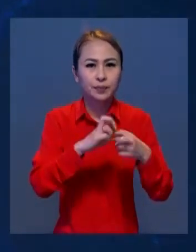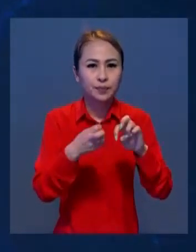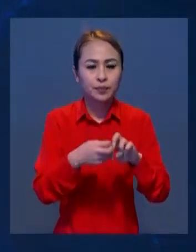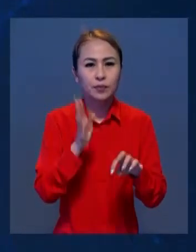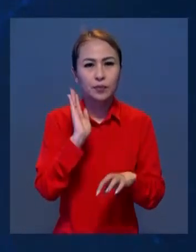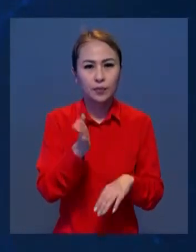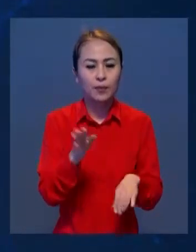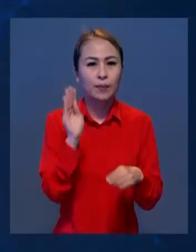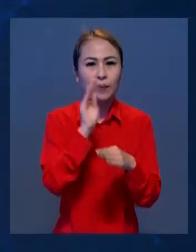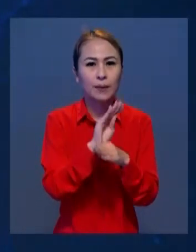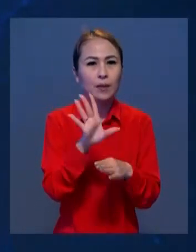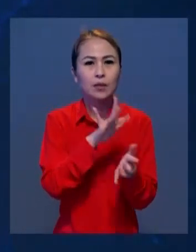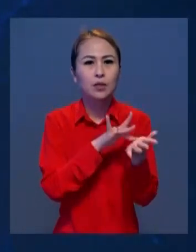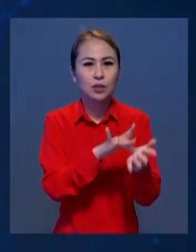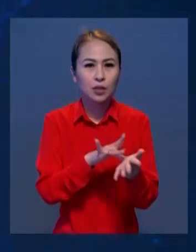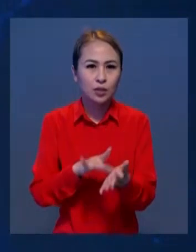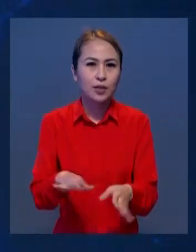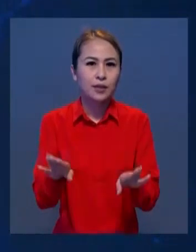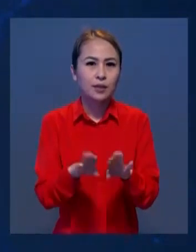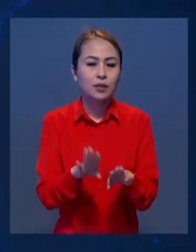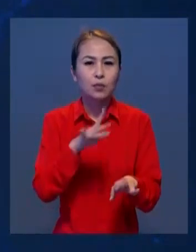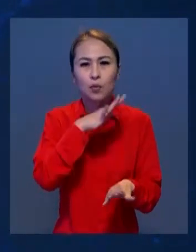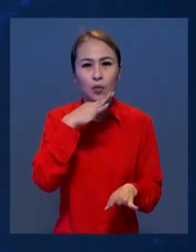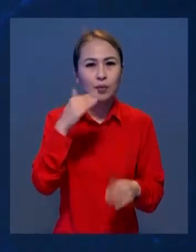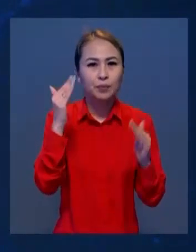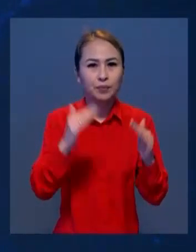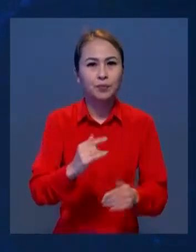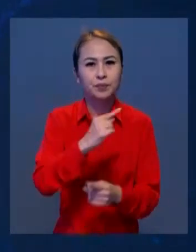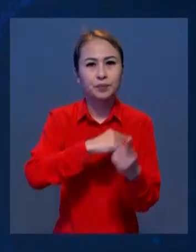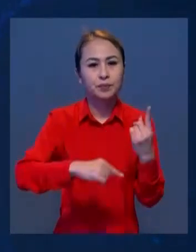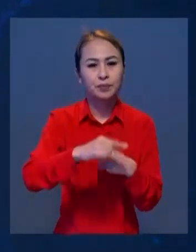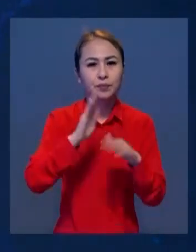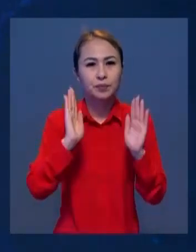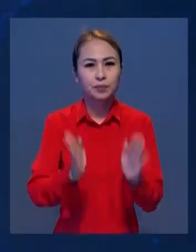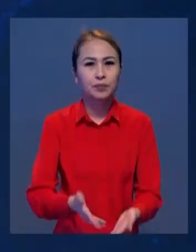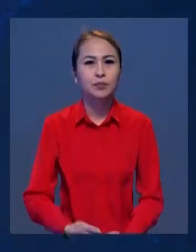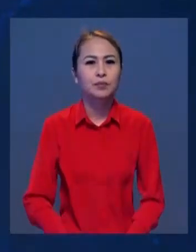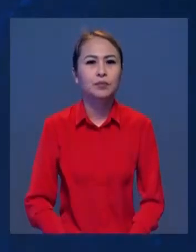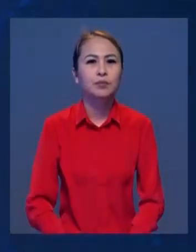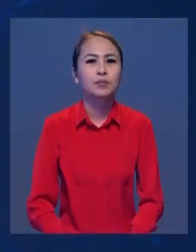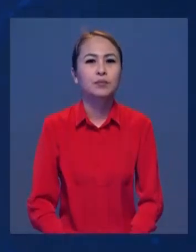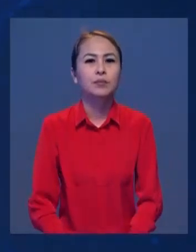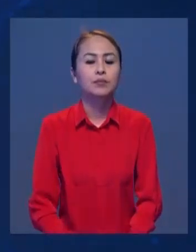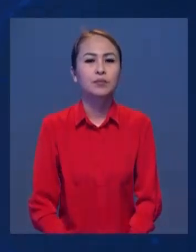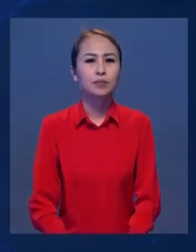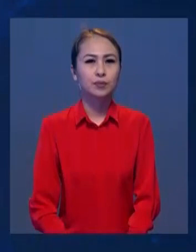дейді. Олардың пікірінше шектеу шаралары саяхатшыларға кері әсер етіп, шағын бизнесті банкротқа ұшыратуы